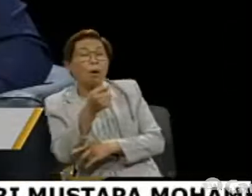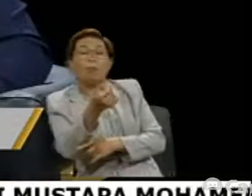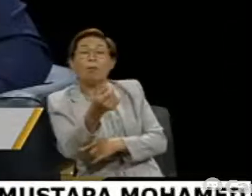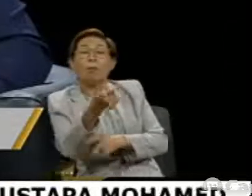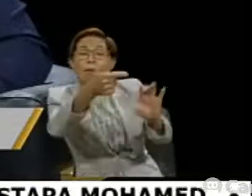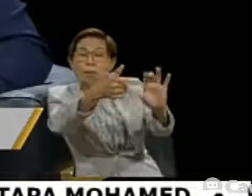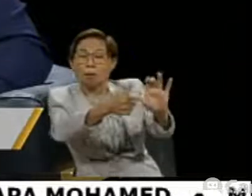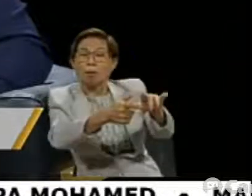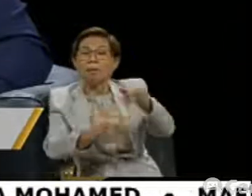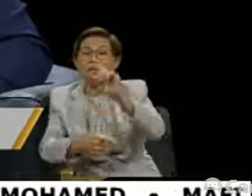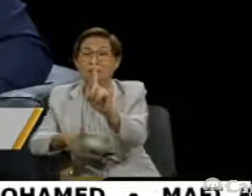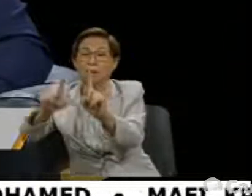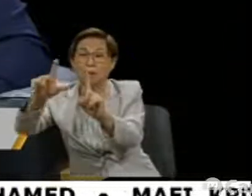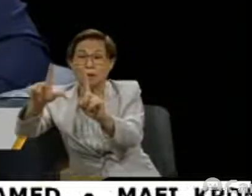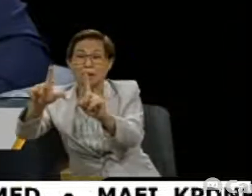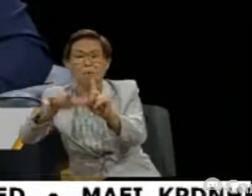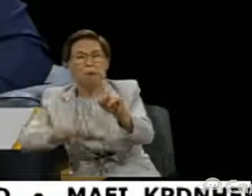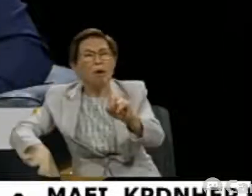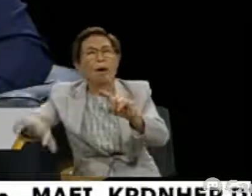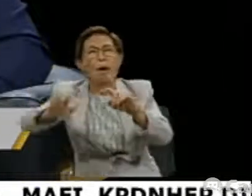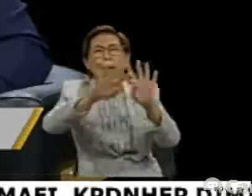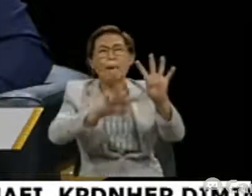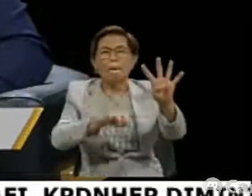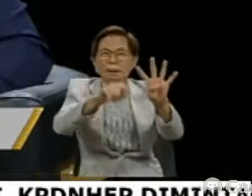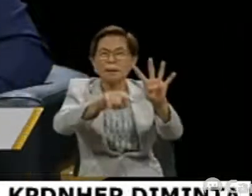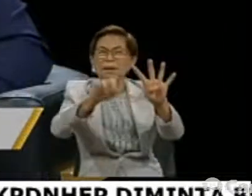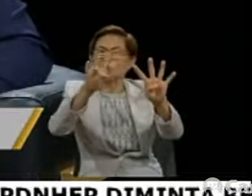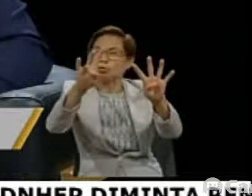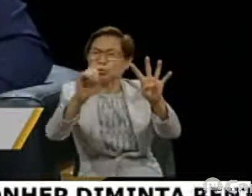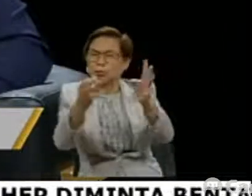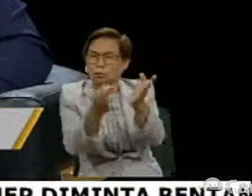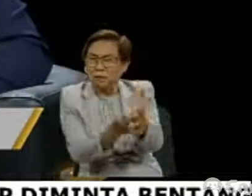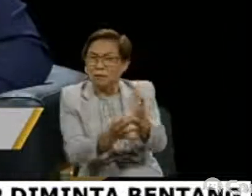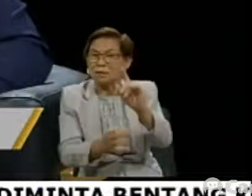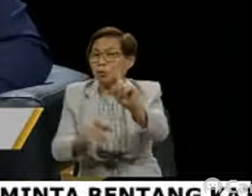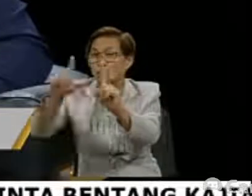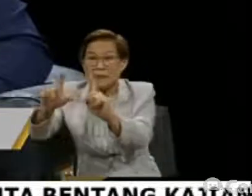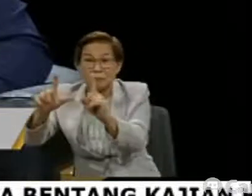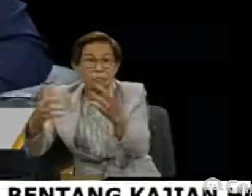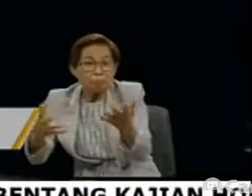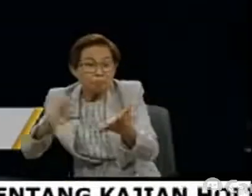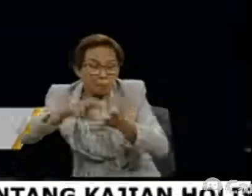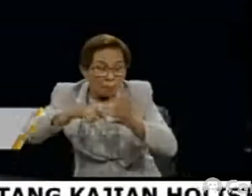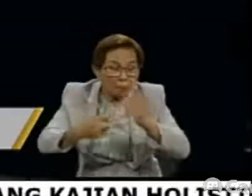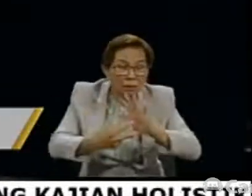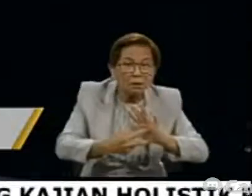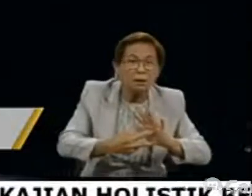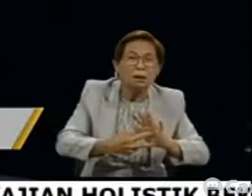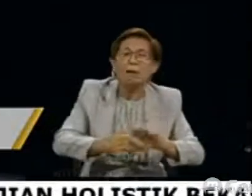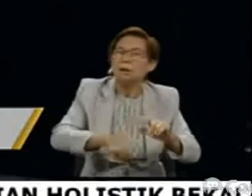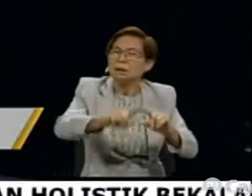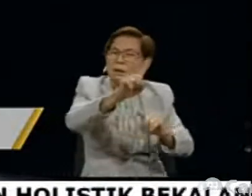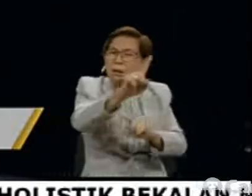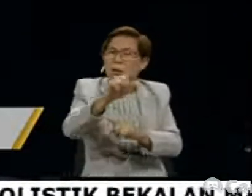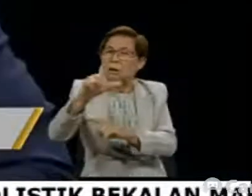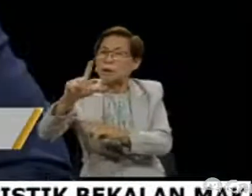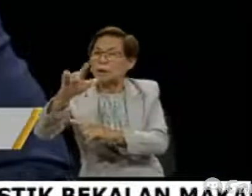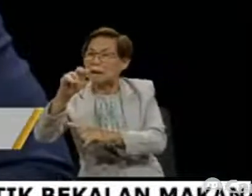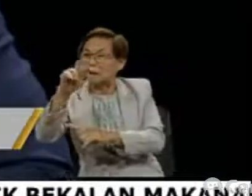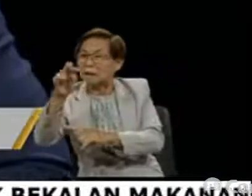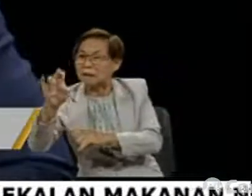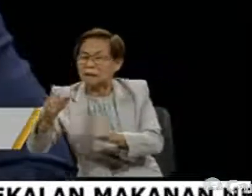1 liter tuh elah lebih kurang Pak Ringgit 70cm segitu ini bermakna setiap Lite yang kita isi